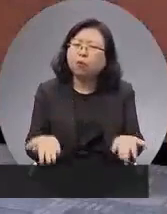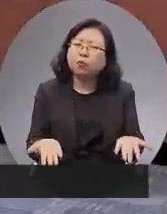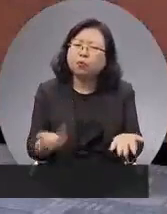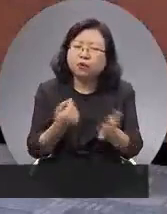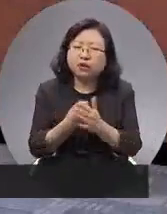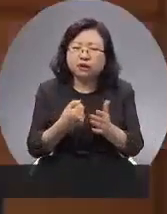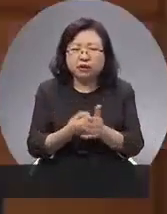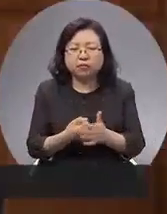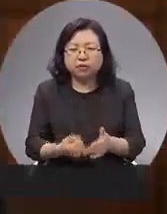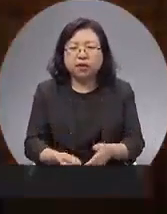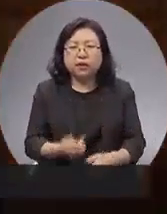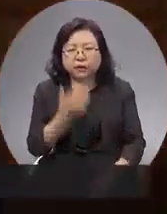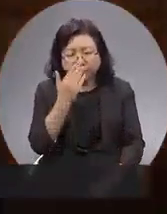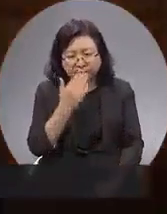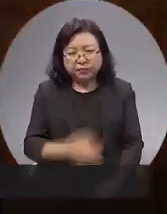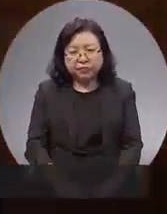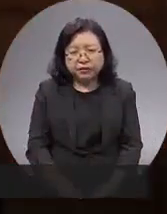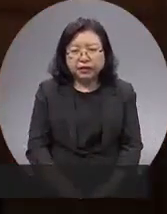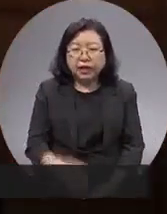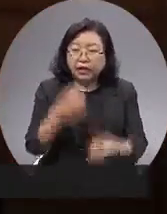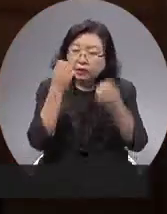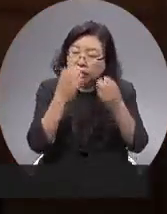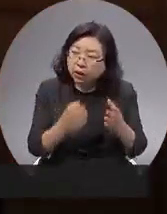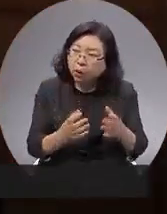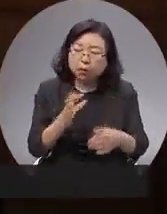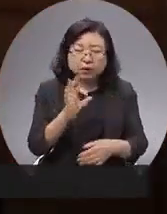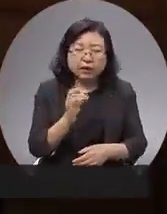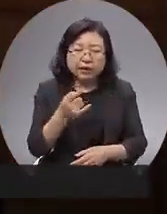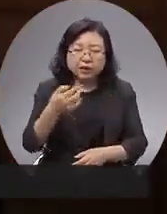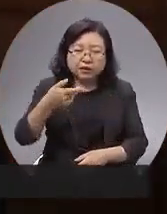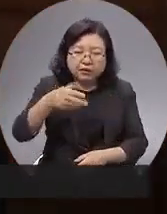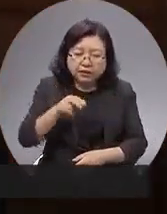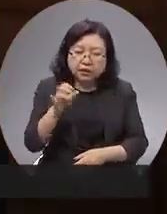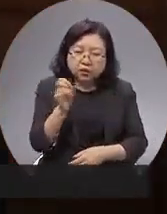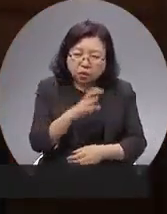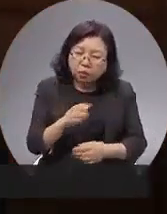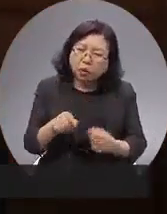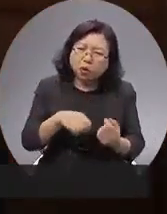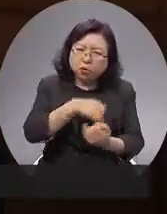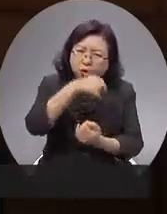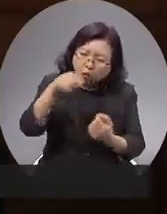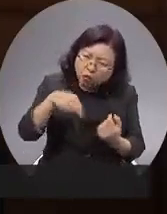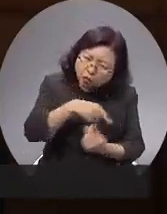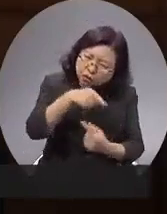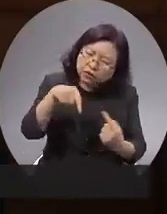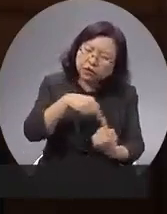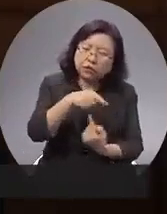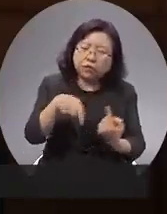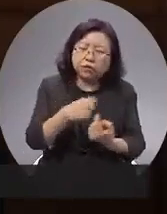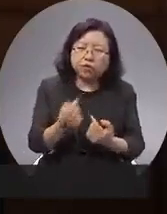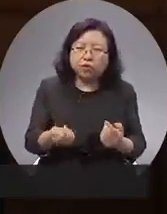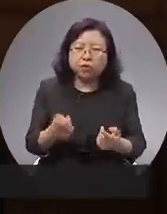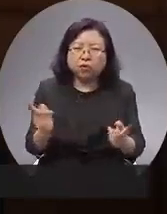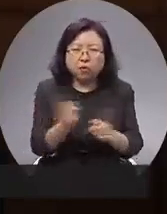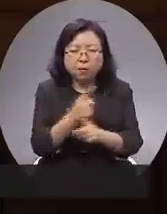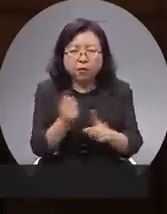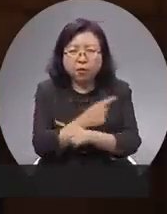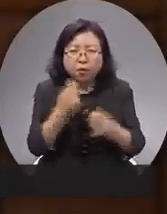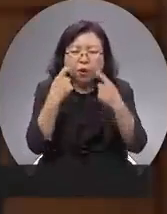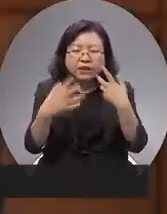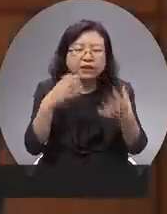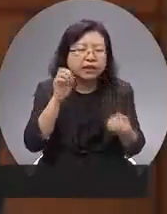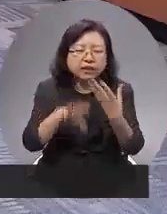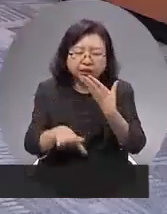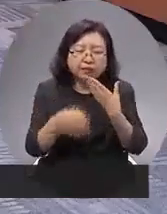보였습니다. 신재생에너지나 또는 SMR이나 이런 걸로 대체할 수 있다든지 그렇게 얘기하기가 좀 섣부른 상황이